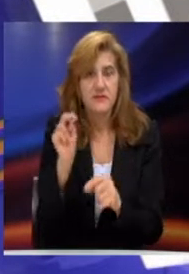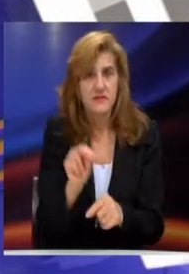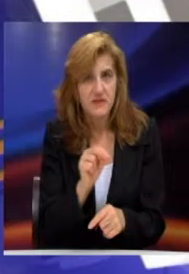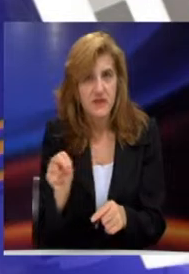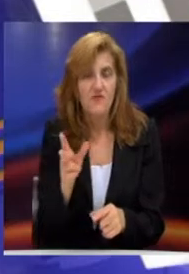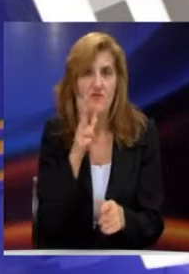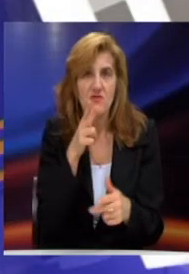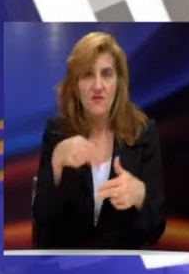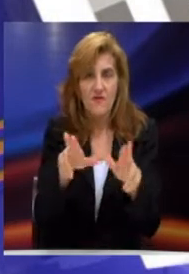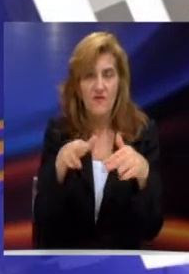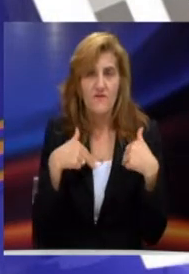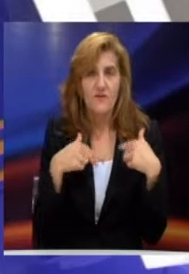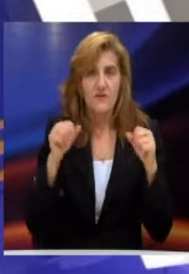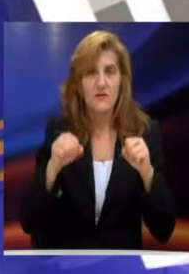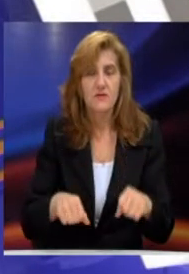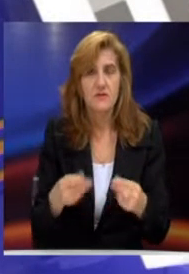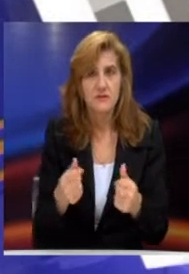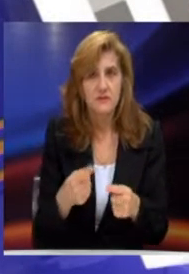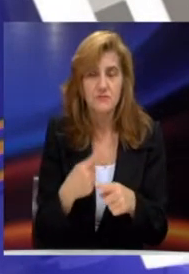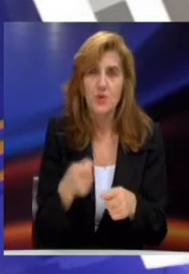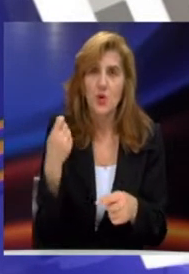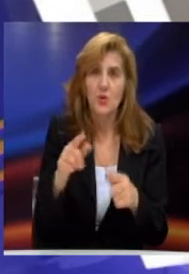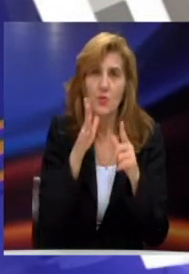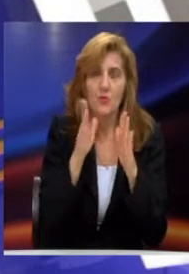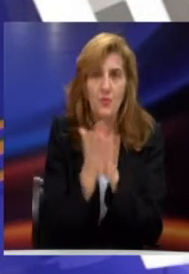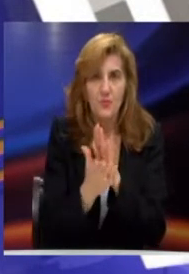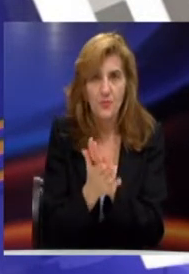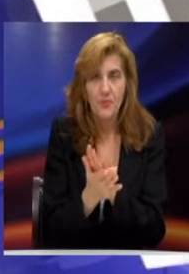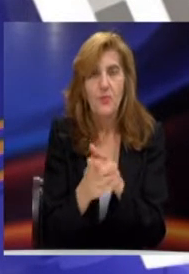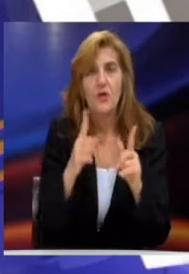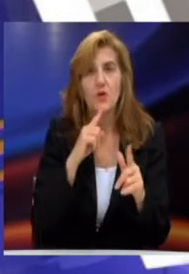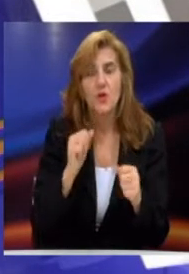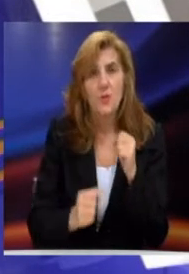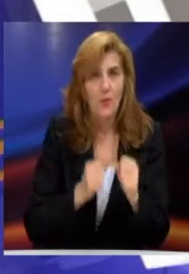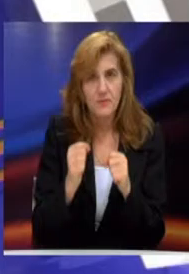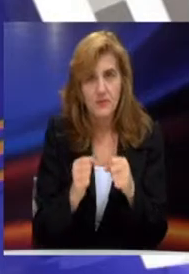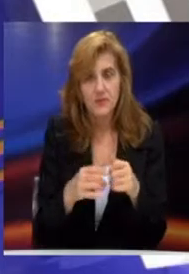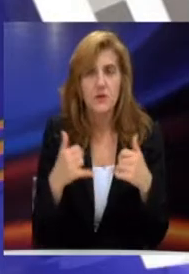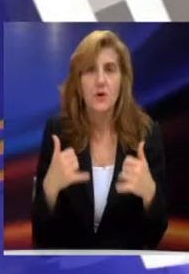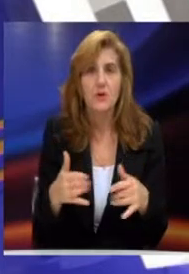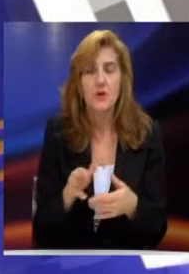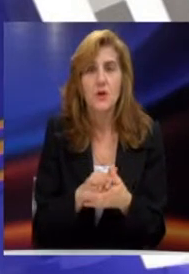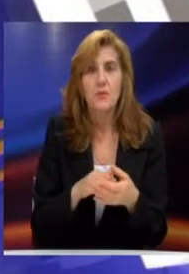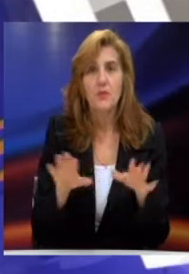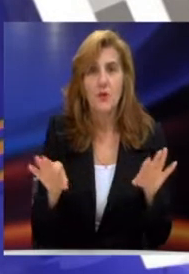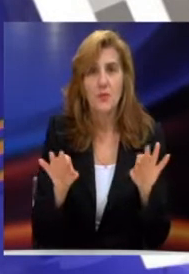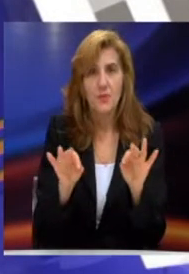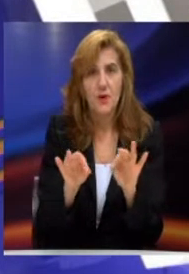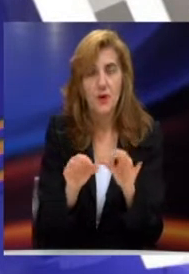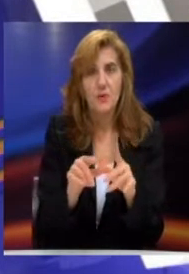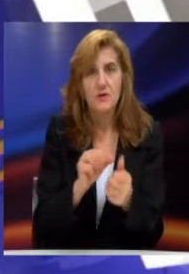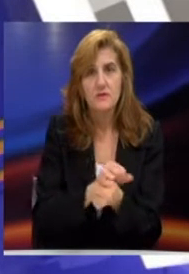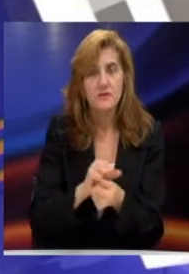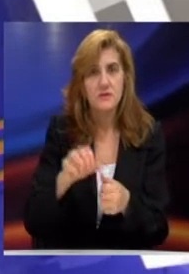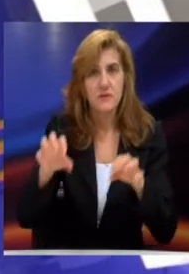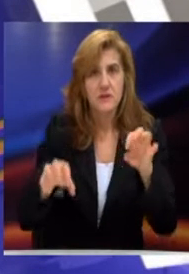za restituciju, jer bi vođenje centralnog registra bilo skupo, ali da bi se proces restitucije ubrzao, sada su počeli sa prikupljanjem podataka